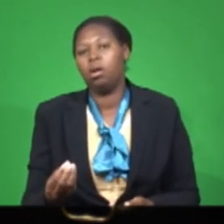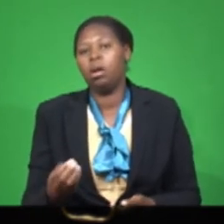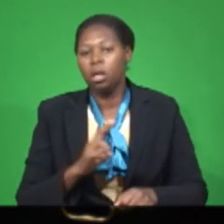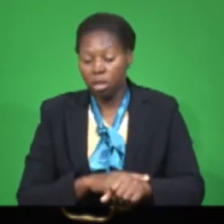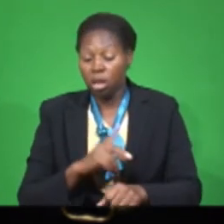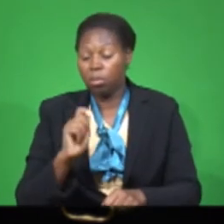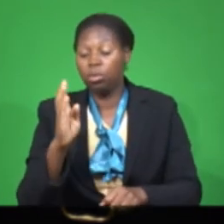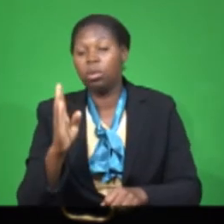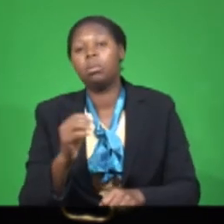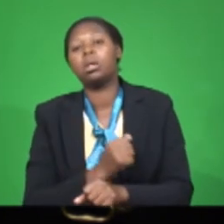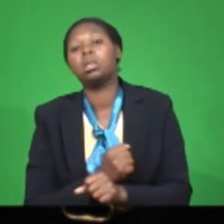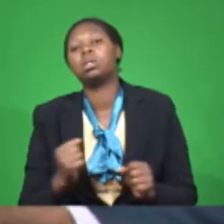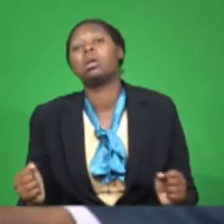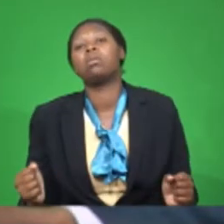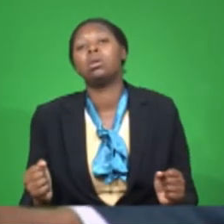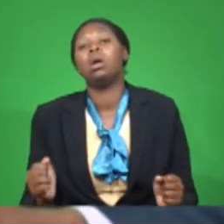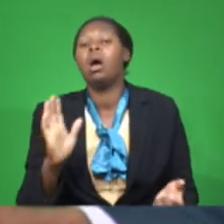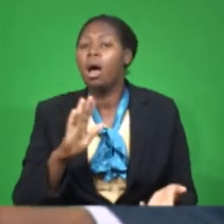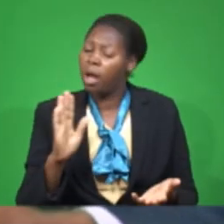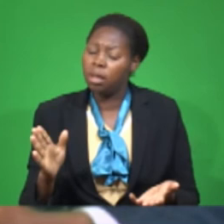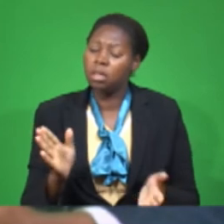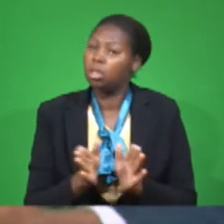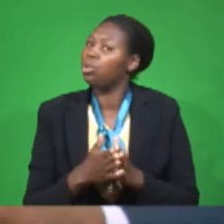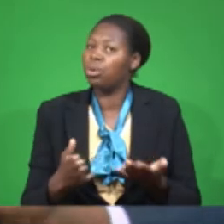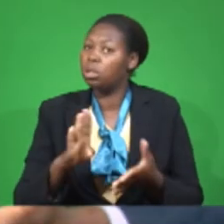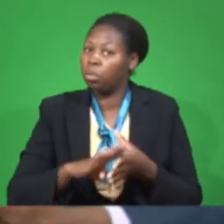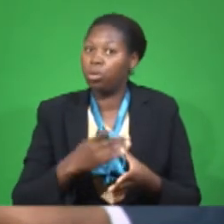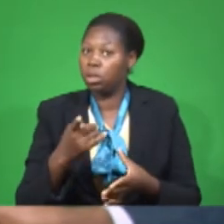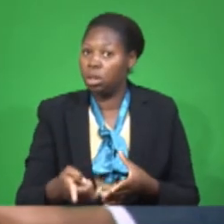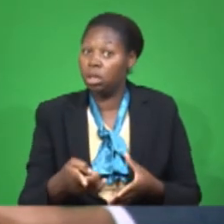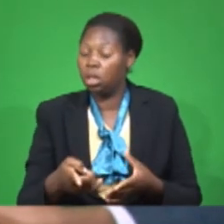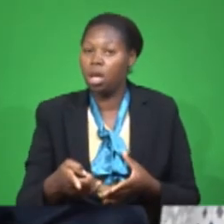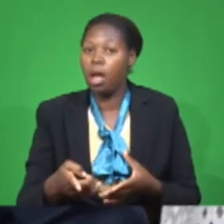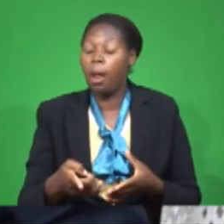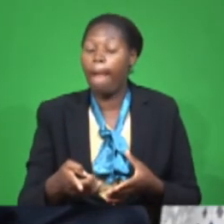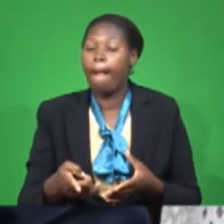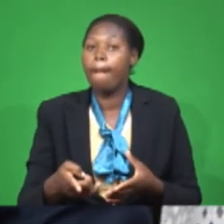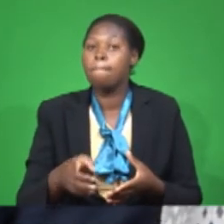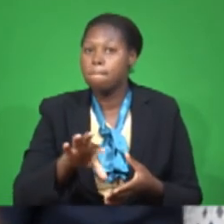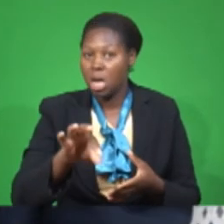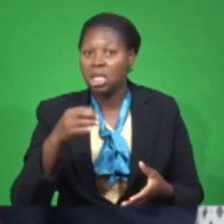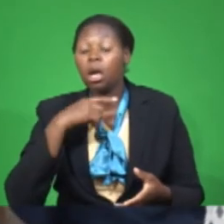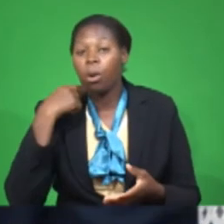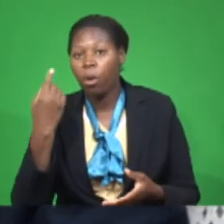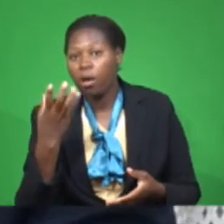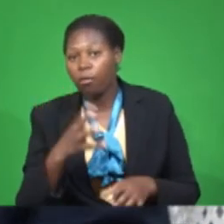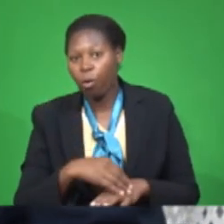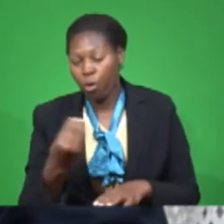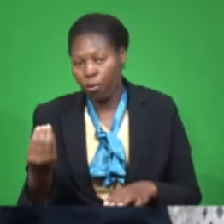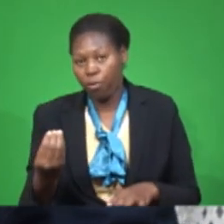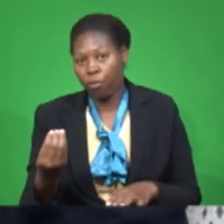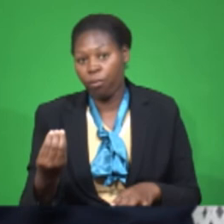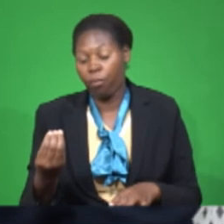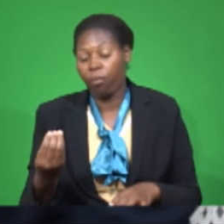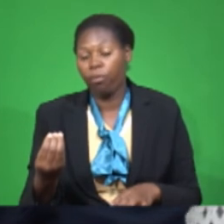Vamwe vakuswe kuti vanenge vatora mukadzi womunhu pasi. Pane pamwe pekuti vanenge vachingofleta pafoni. Alright, avana kana kutombosvika pakurara